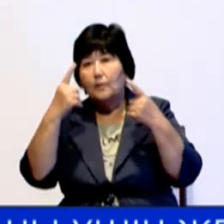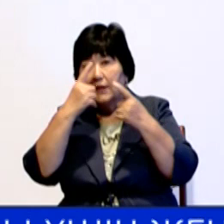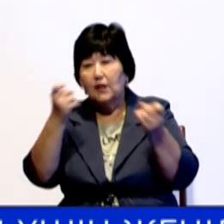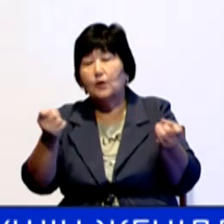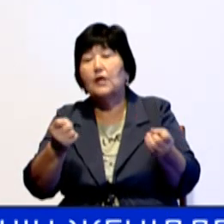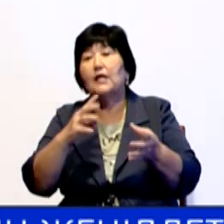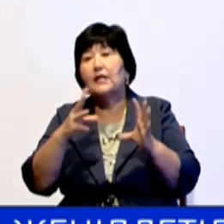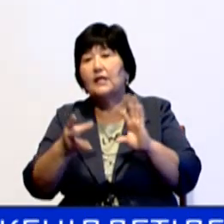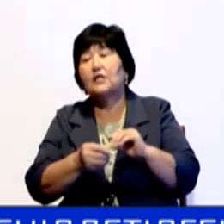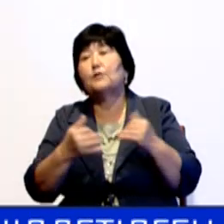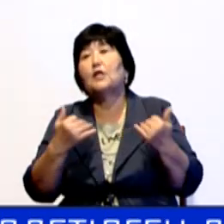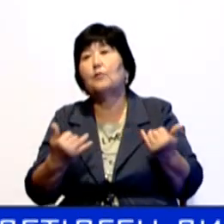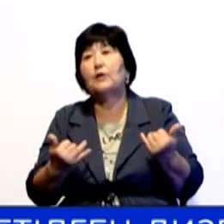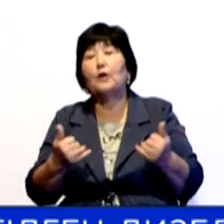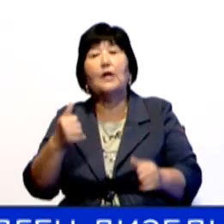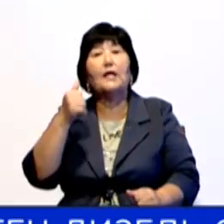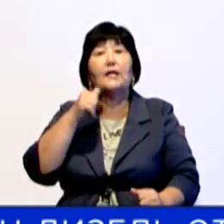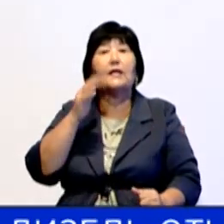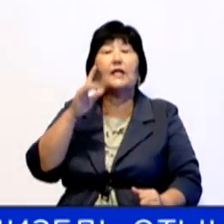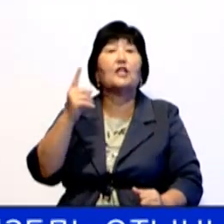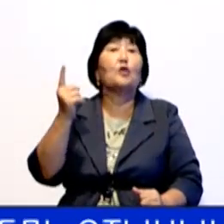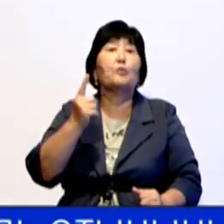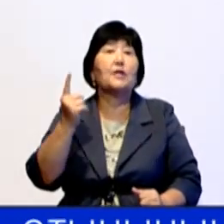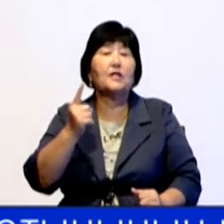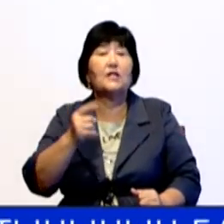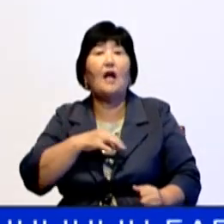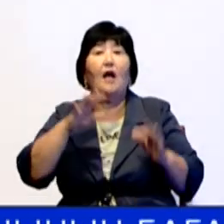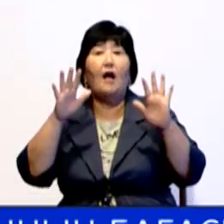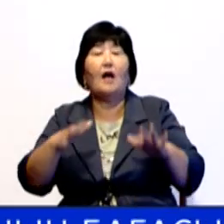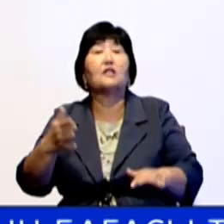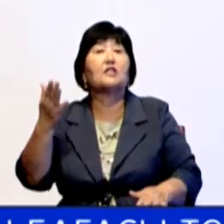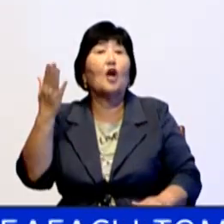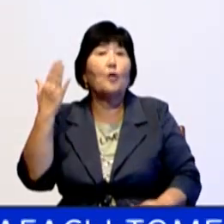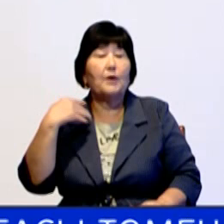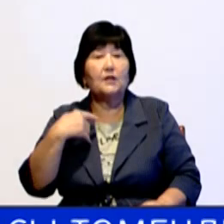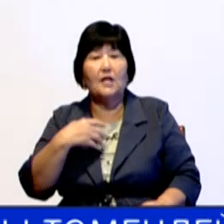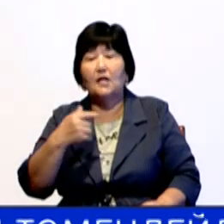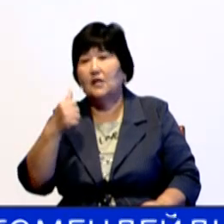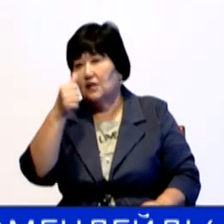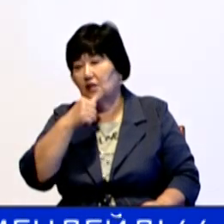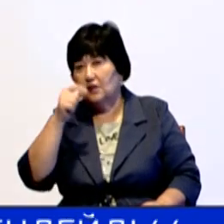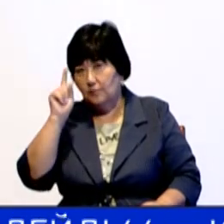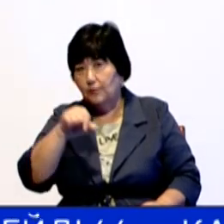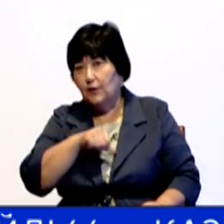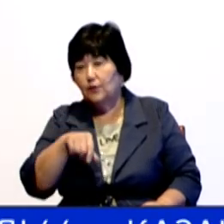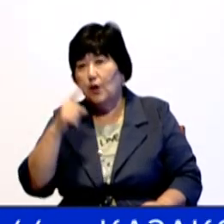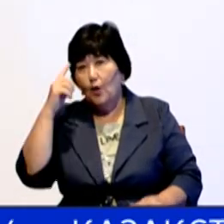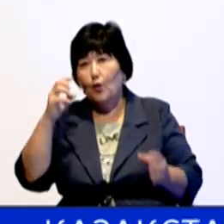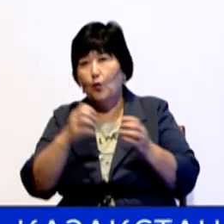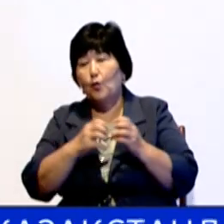айтатынымыз, мынау ертең бірінші қар түсуімен былтырғы жылы білесіздер өздеріңіз,